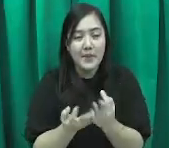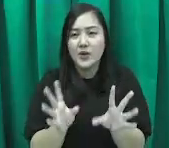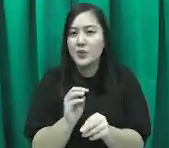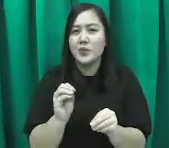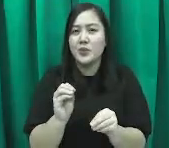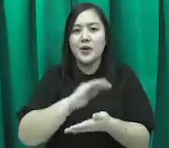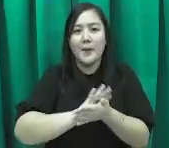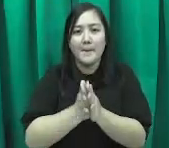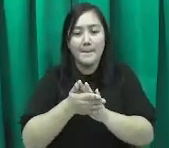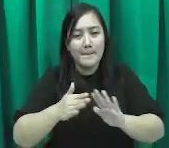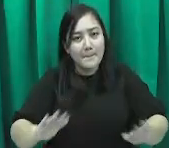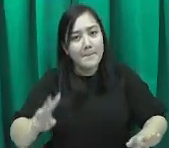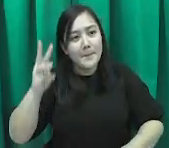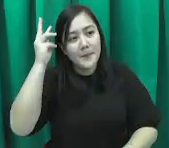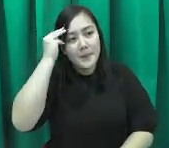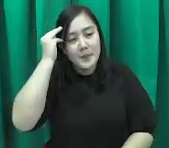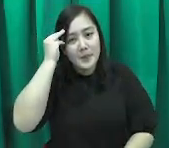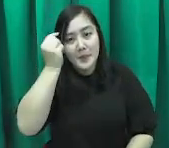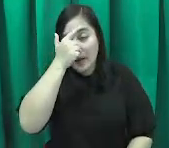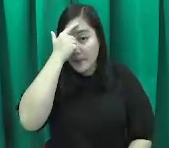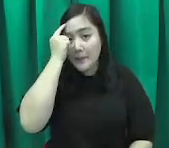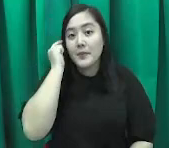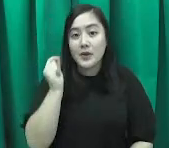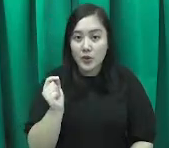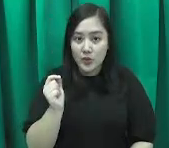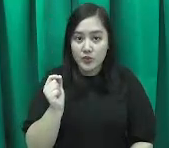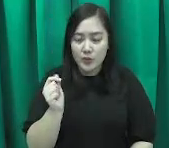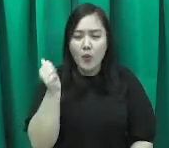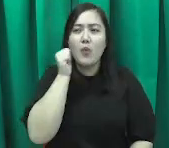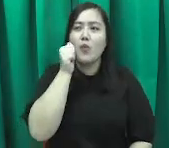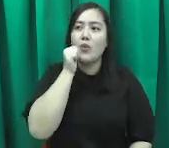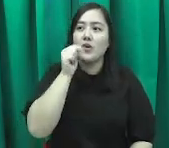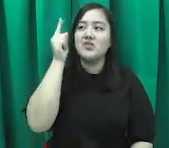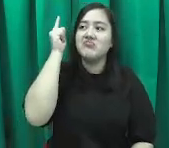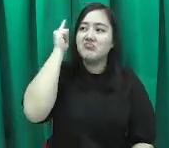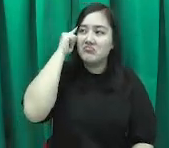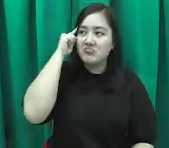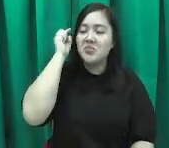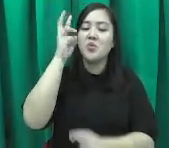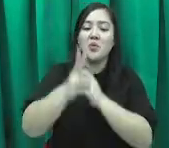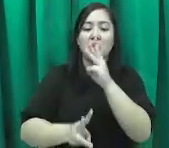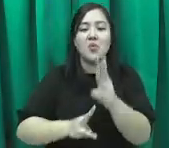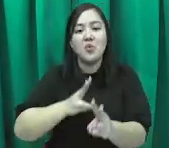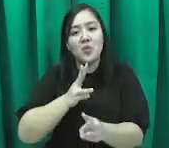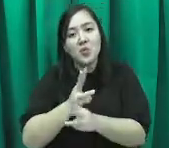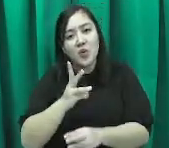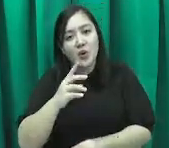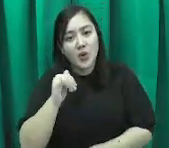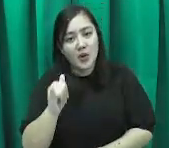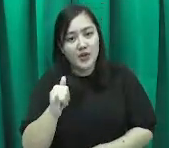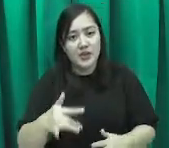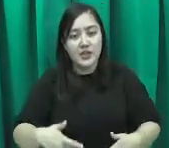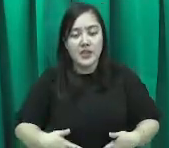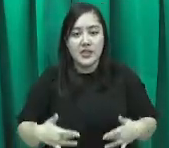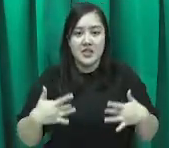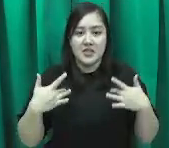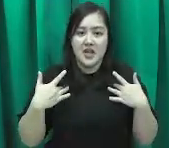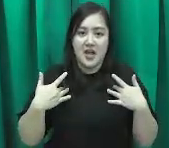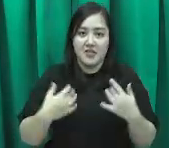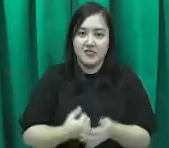mind ang bawat isa dahil nga ay ang nasa isip lang nila ay buhay sa libutan. Hindi nila isinasama